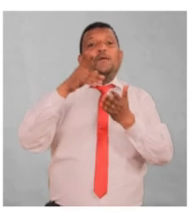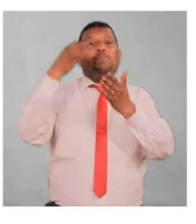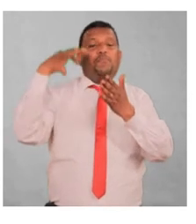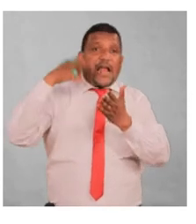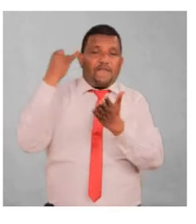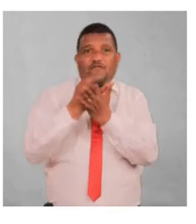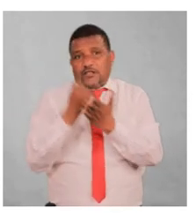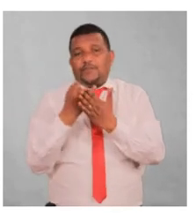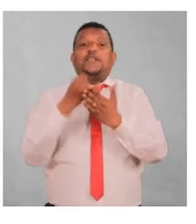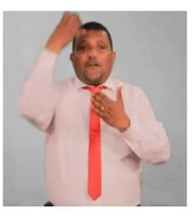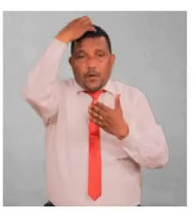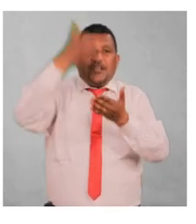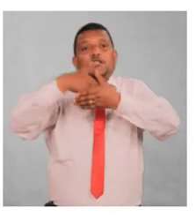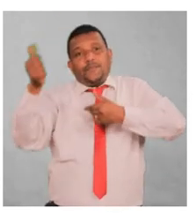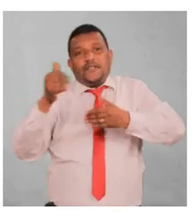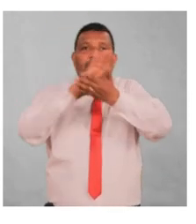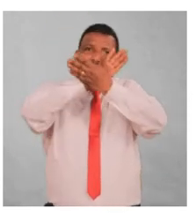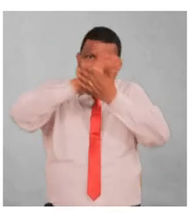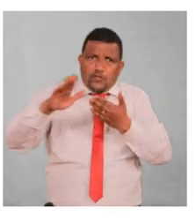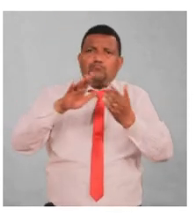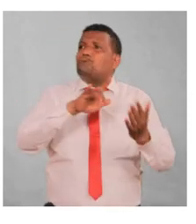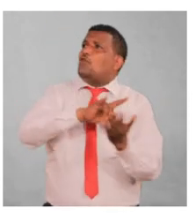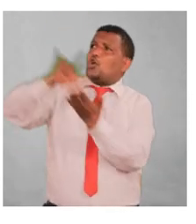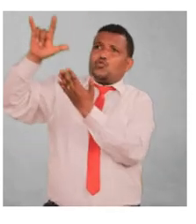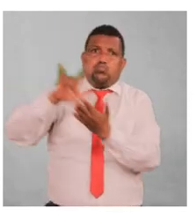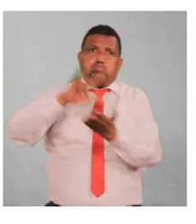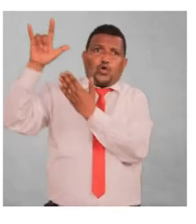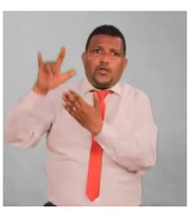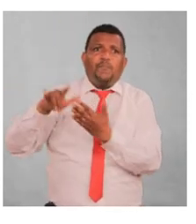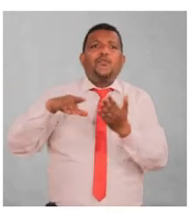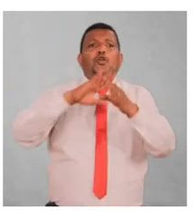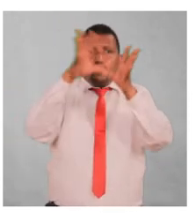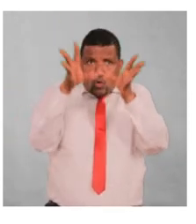subscribe and